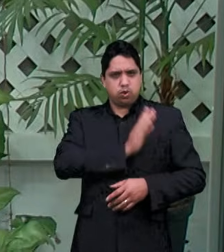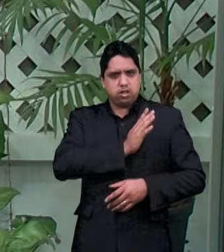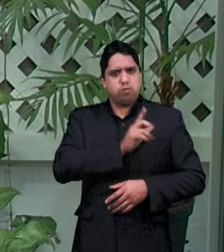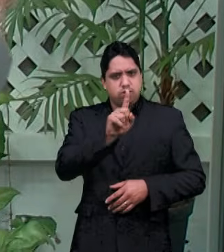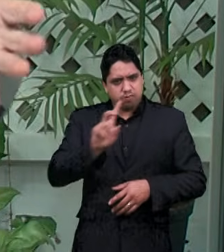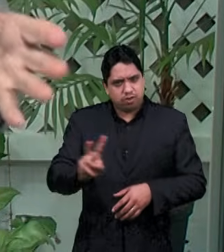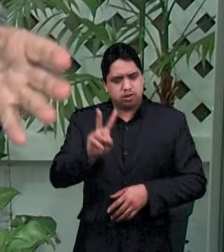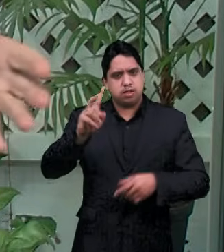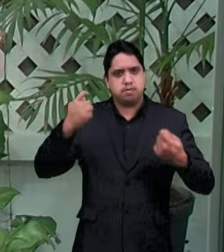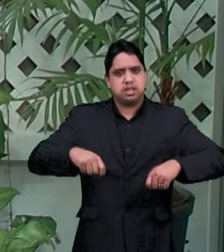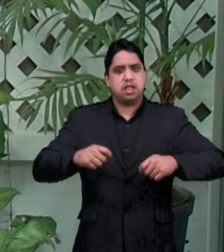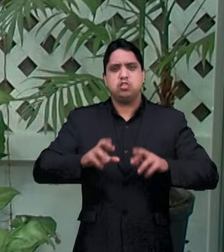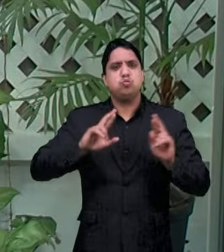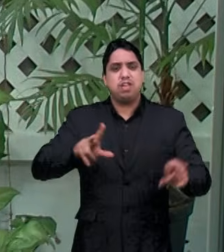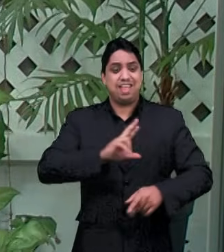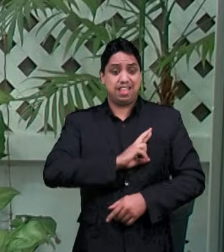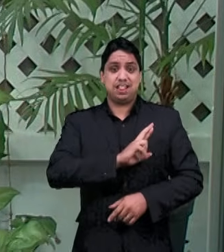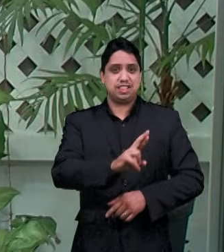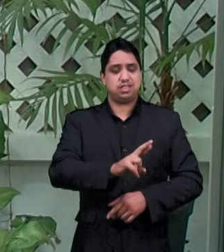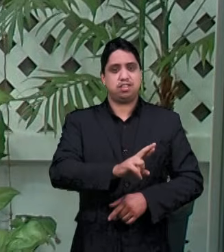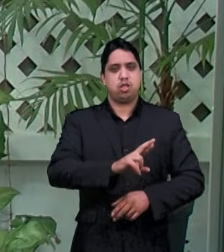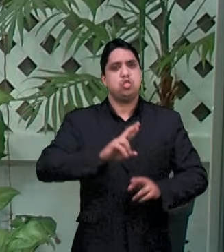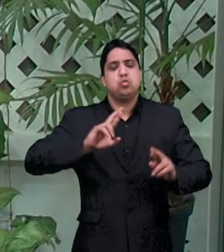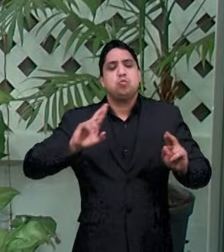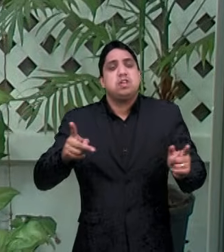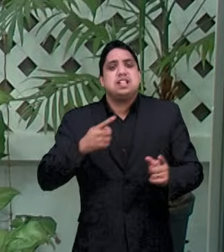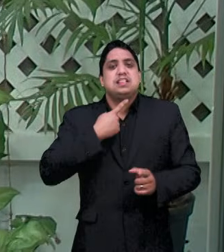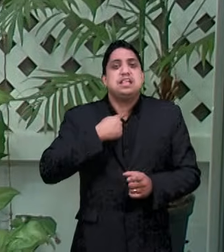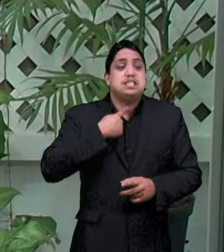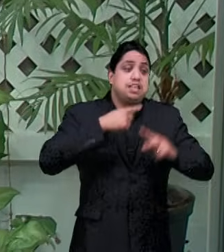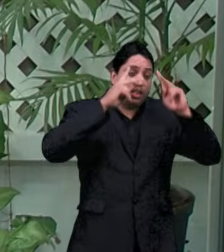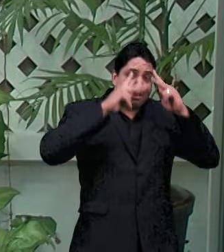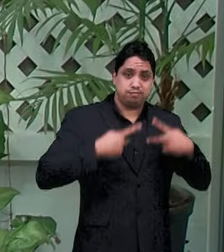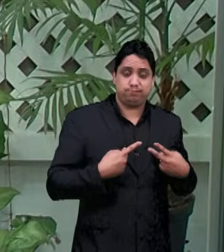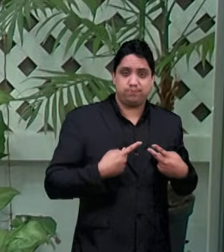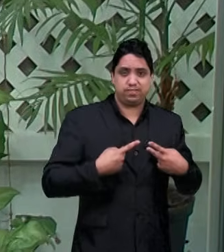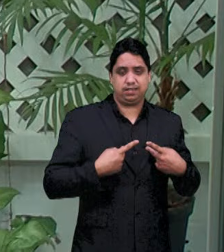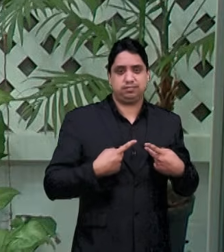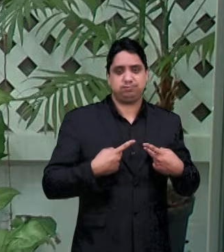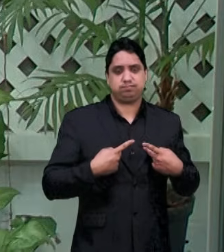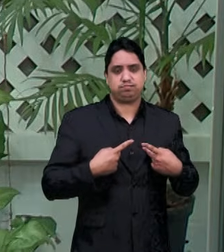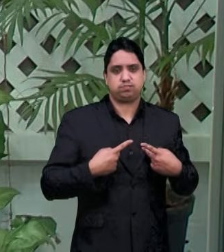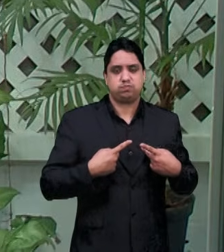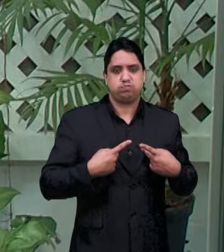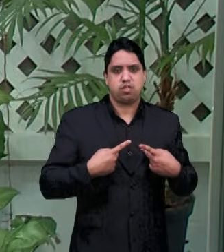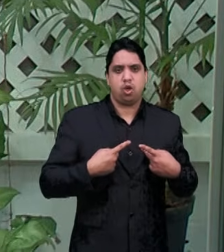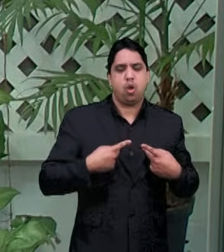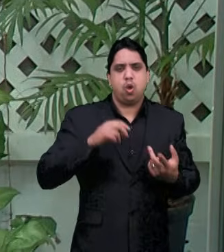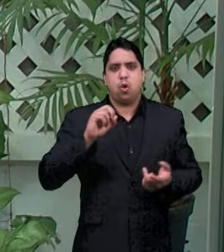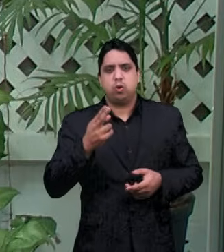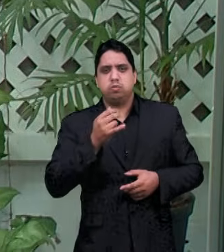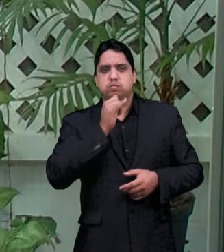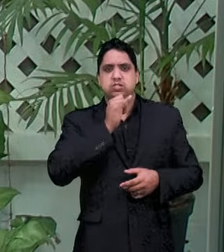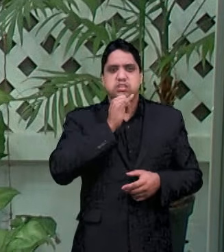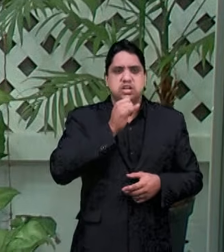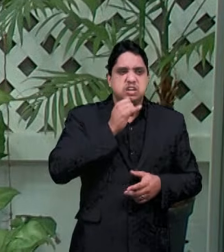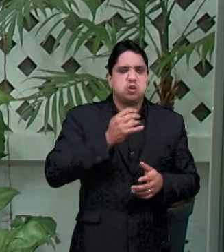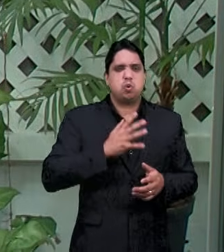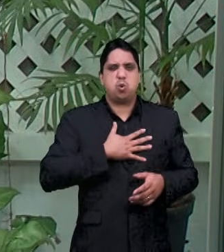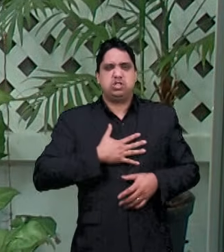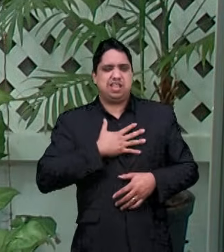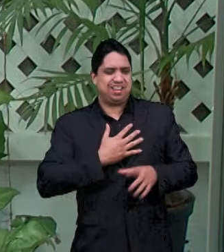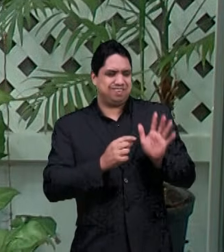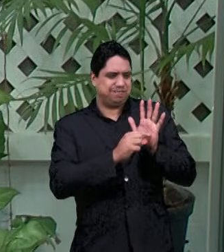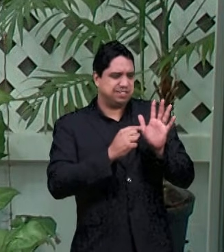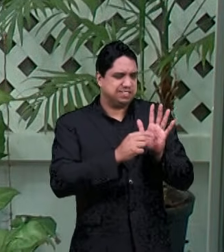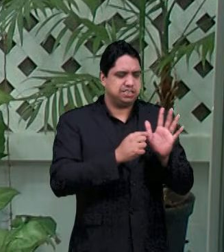votre désir d'aller à l'église simplement. Ce n'est pas le désir d'écouter des chants et aimer des versets